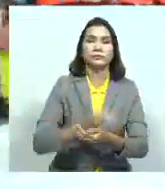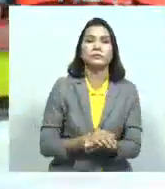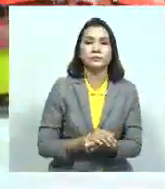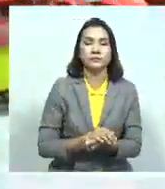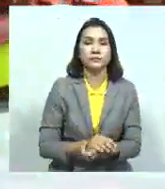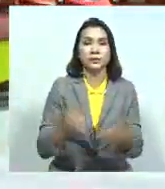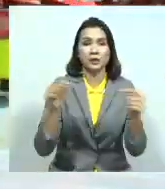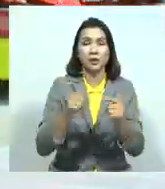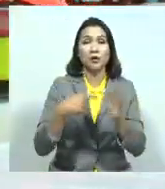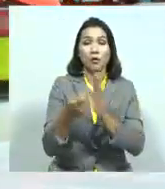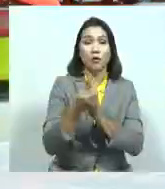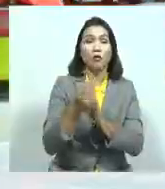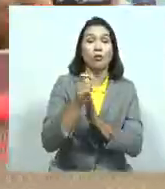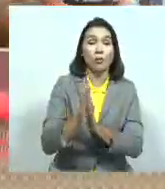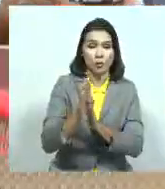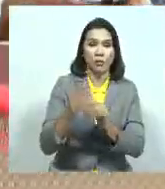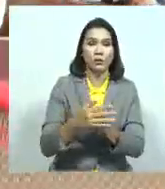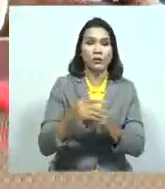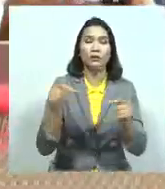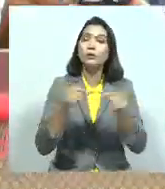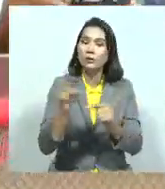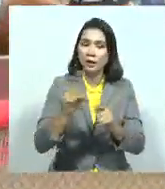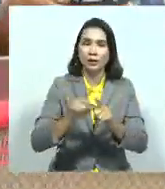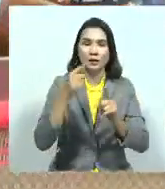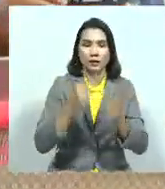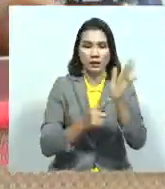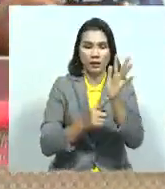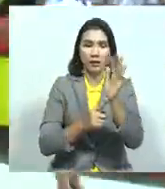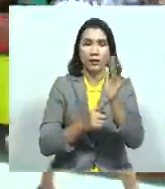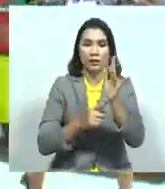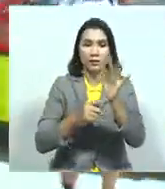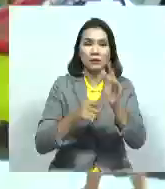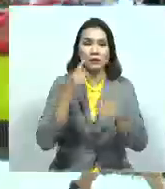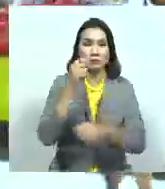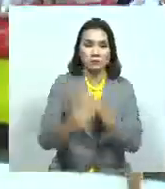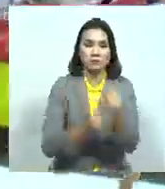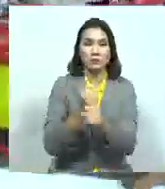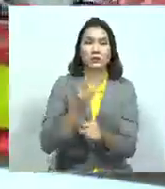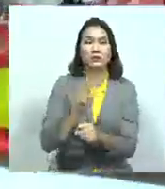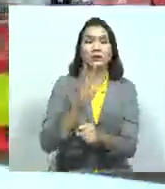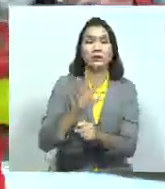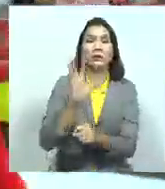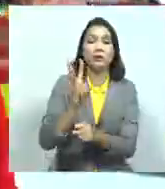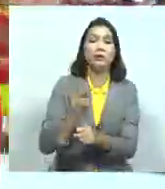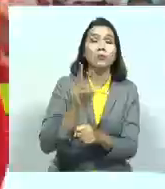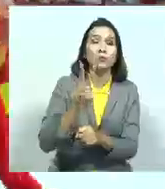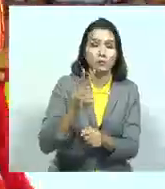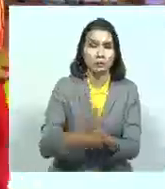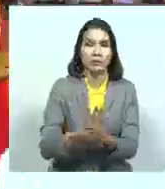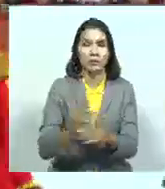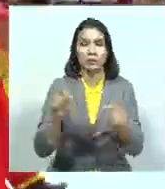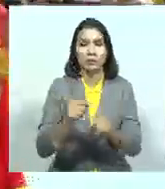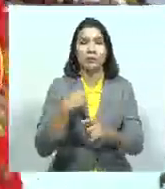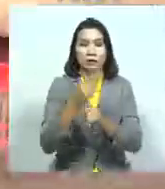ส่วนที่จังหวัดอุบลราชธานีกับประเพณีแห่ต้นเทียนพรรษาประจำปี2562ณป